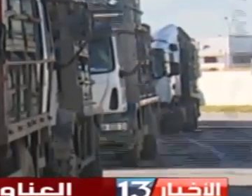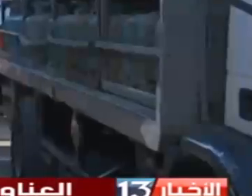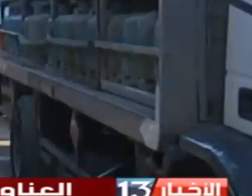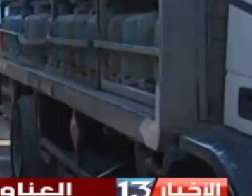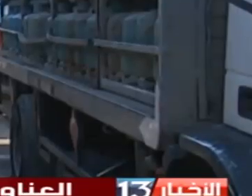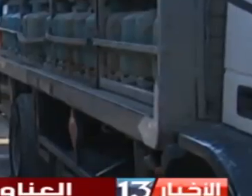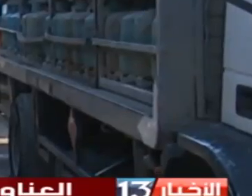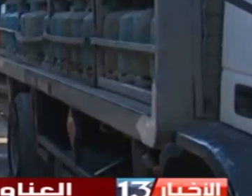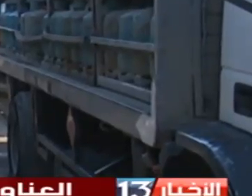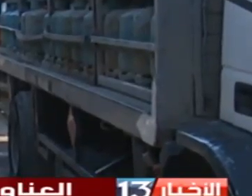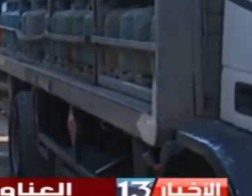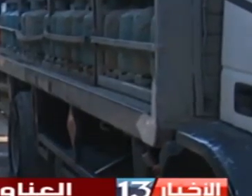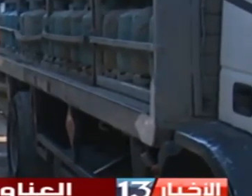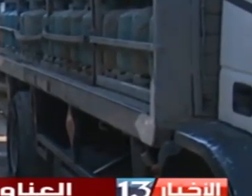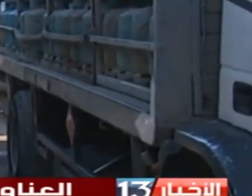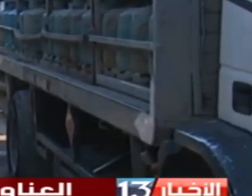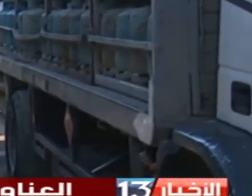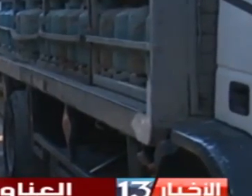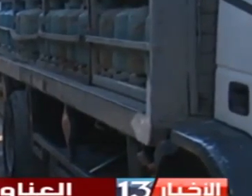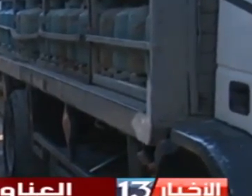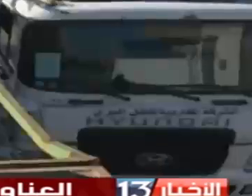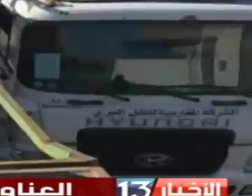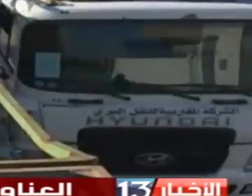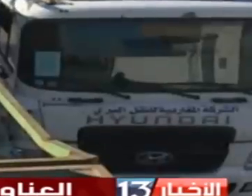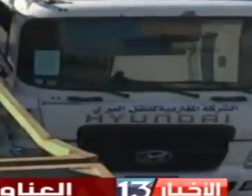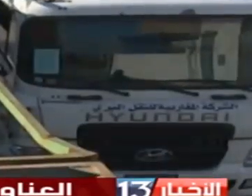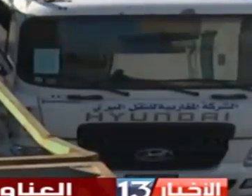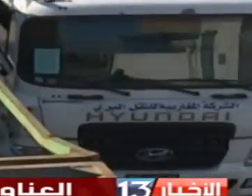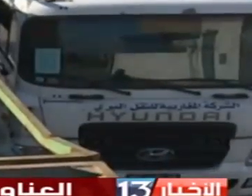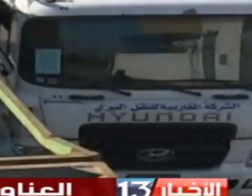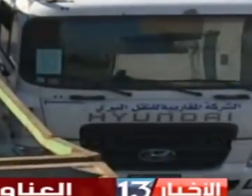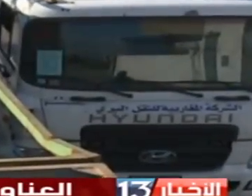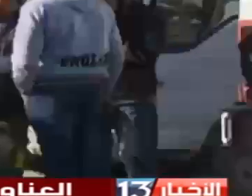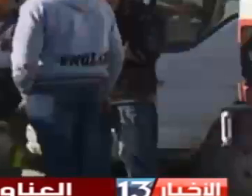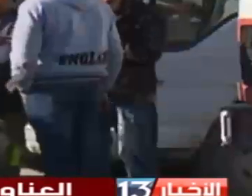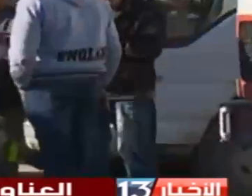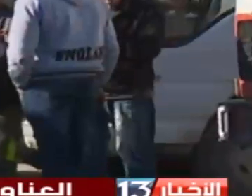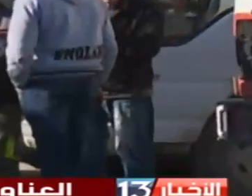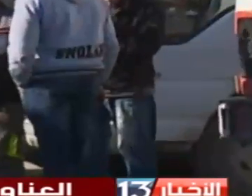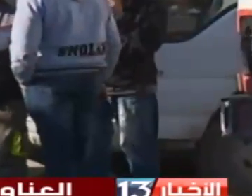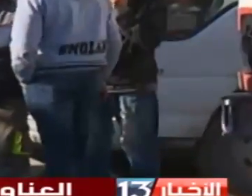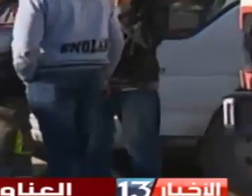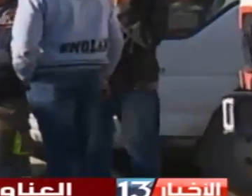توزيع القوارير في كل الجهات ابتداء من الاثنين على خلفيه عدم تنفيذ